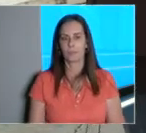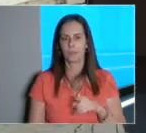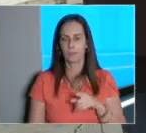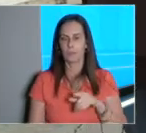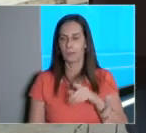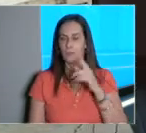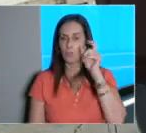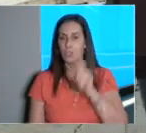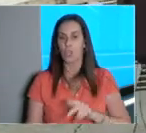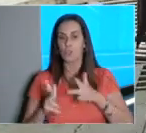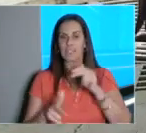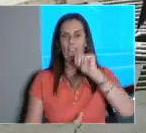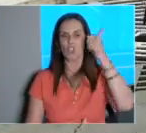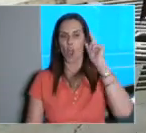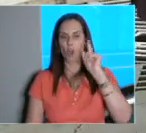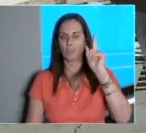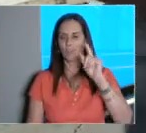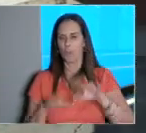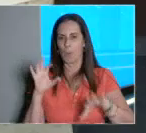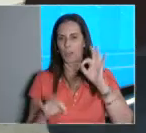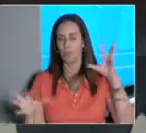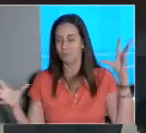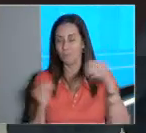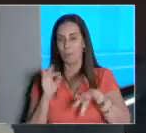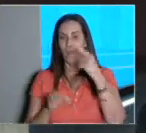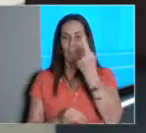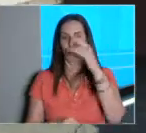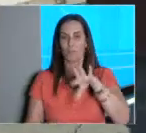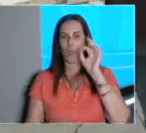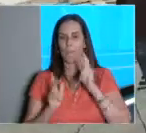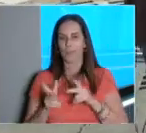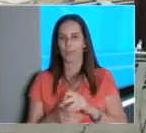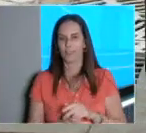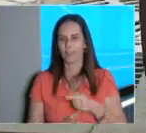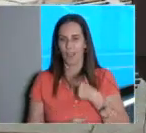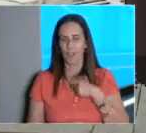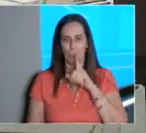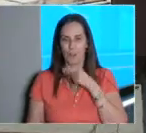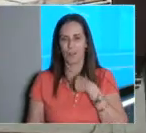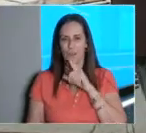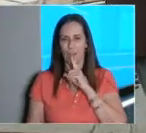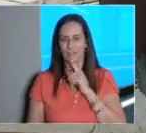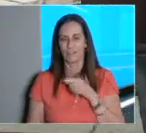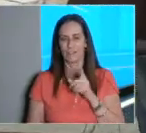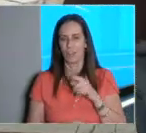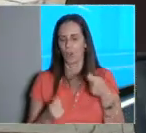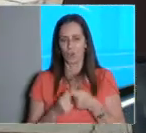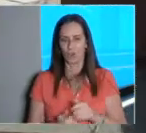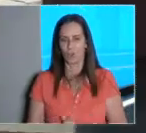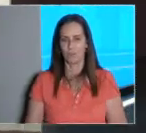מרץ הראשון שפגשנו בתולדות התוכנית. כן, בשתי מערכות הבחירות כולן. בכל מערכות הבחירות כולן, כי... אני יודע שאנחנו לא הרבה. לא, זה לא קשור